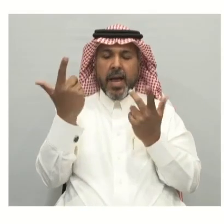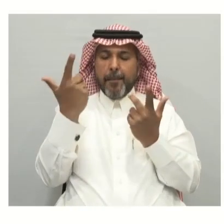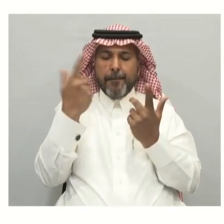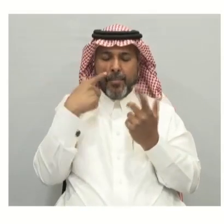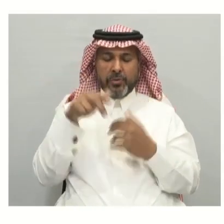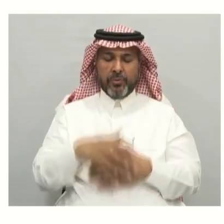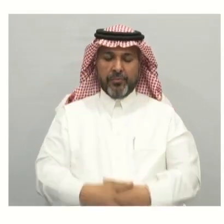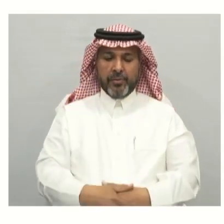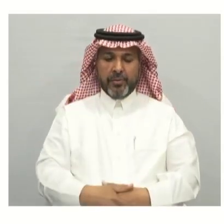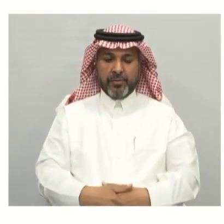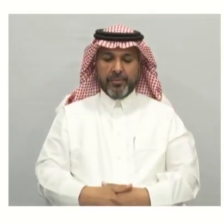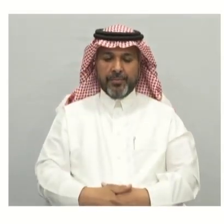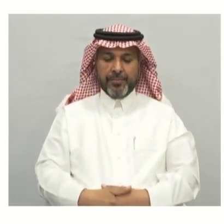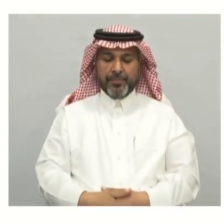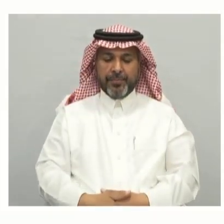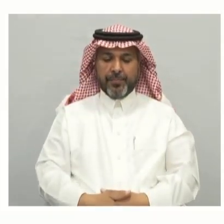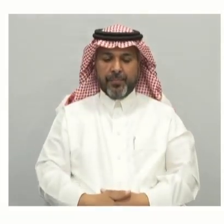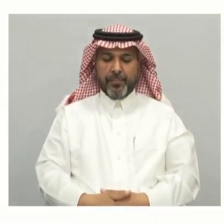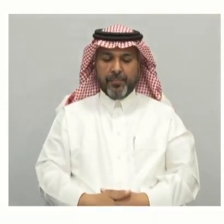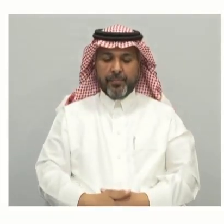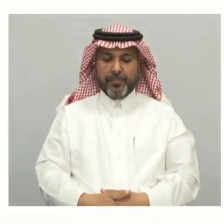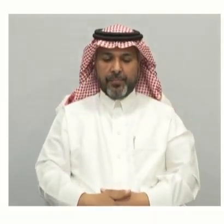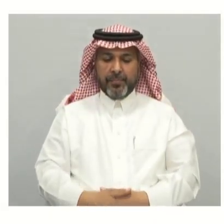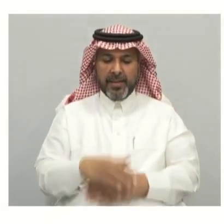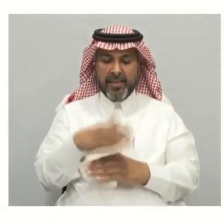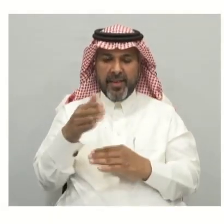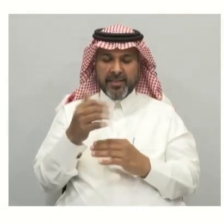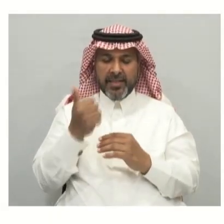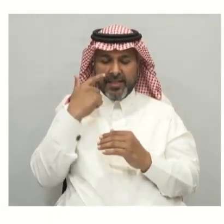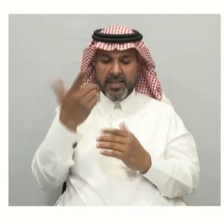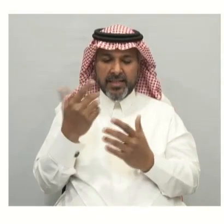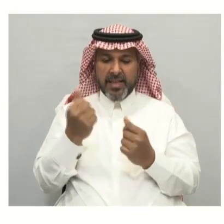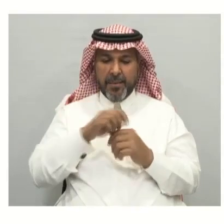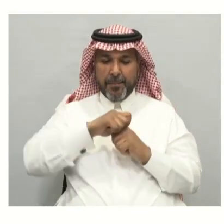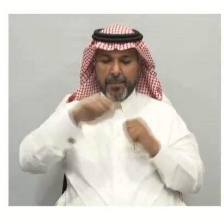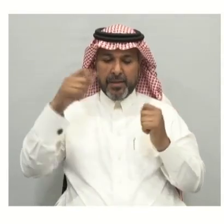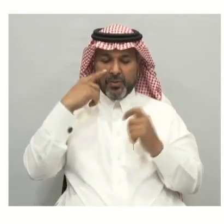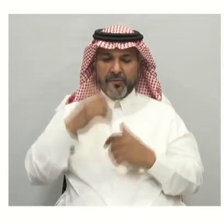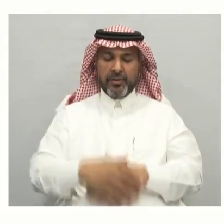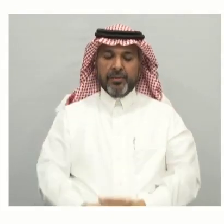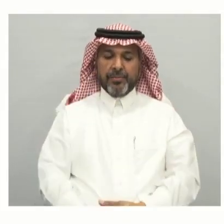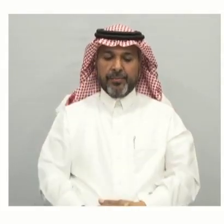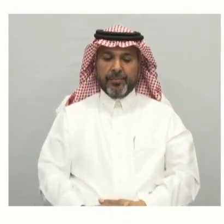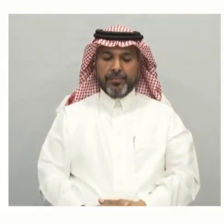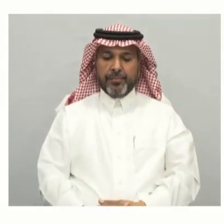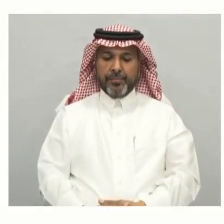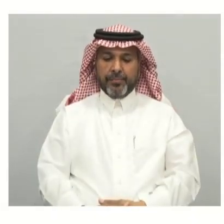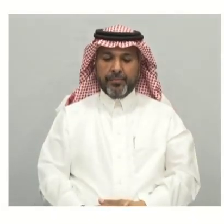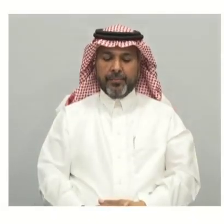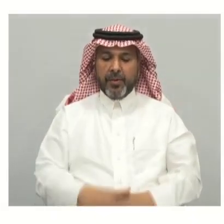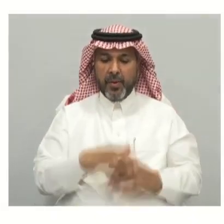لماذا سيكون للفصل السادس سيكون للفصل السادس اذا نرسم خط